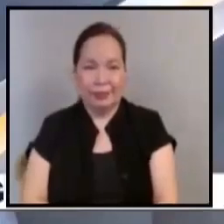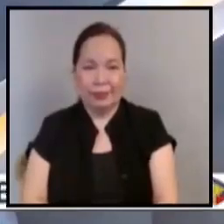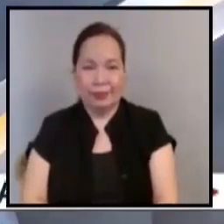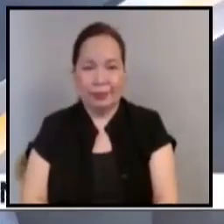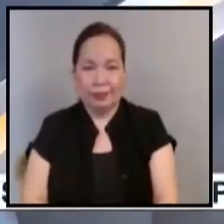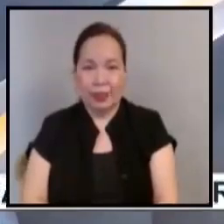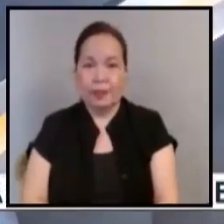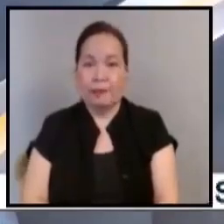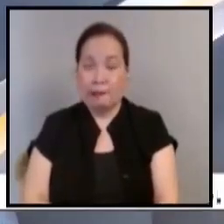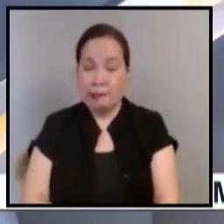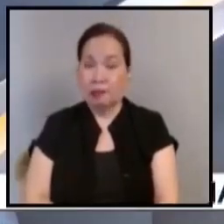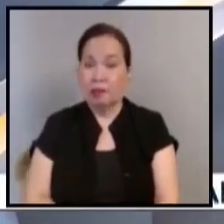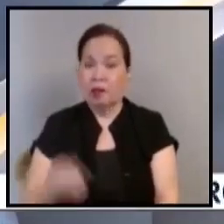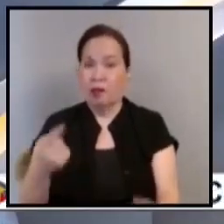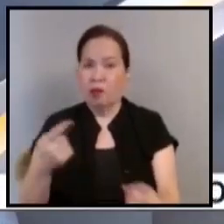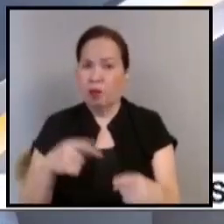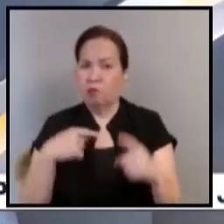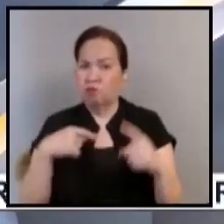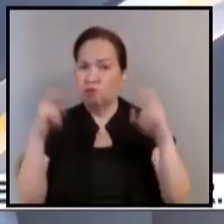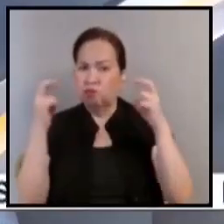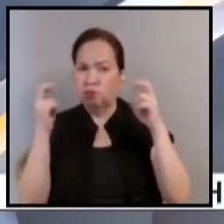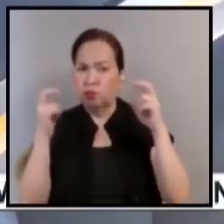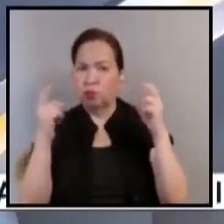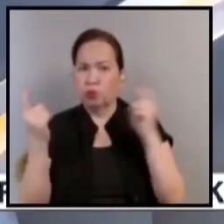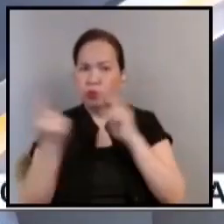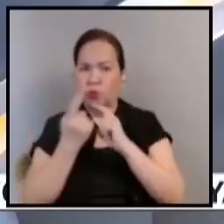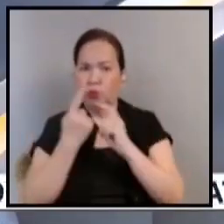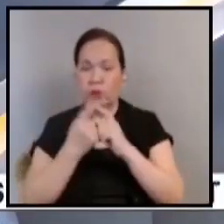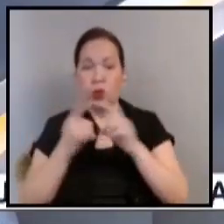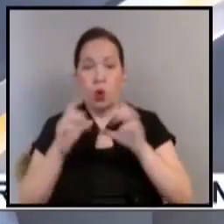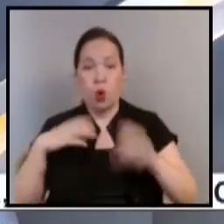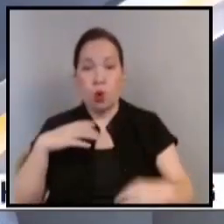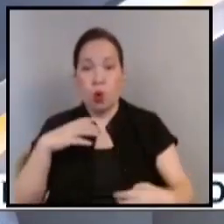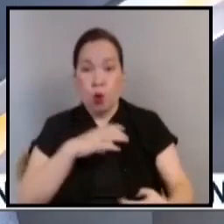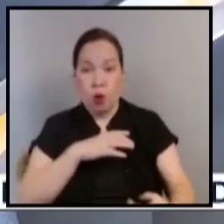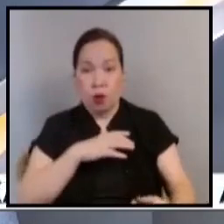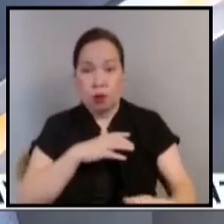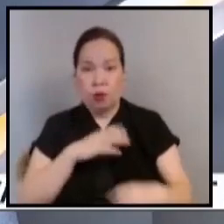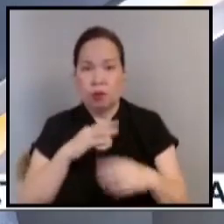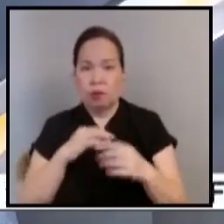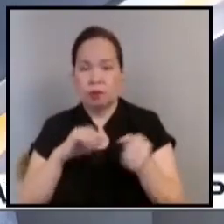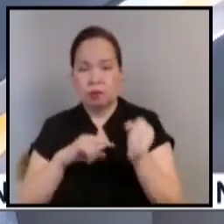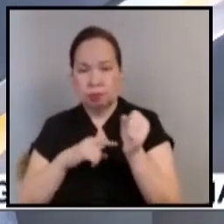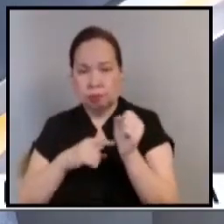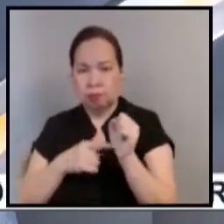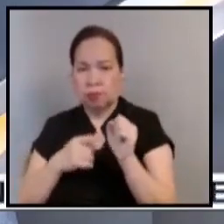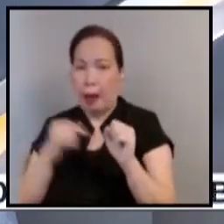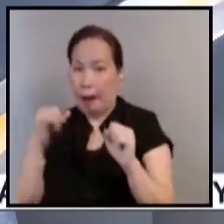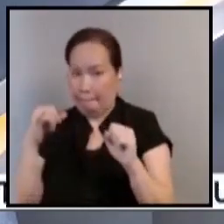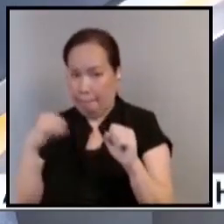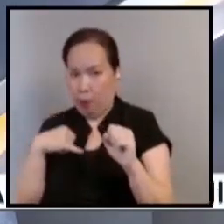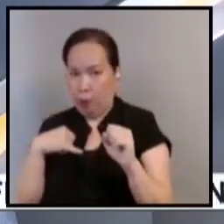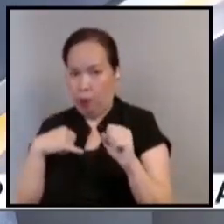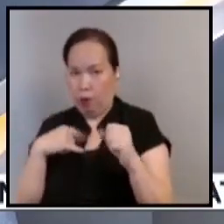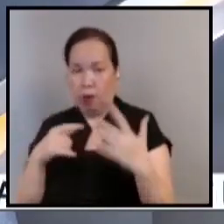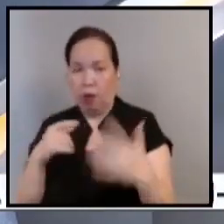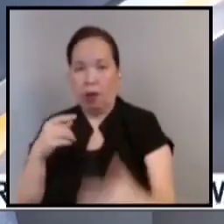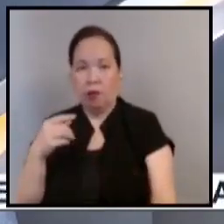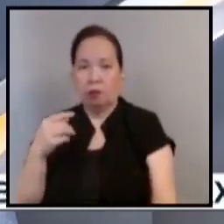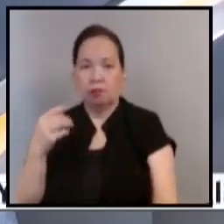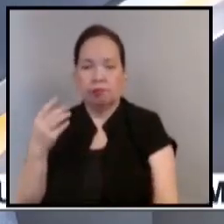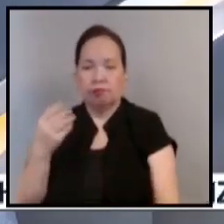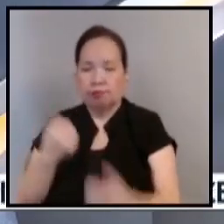Naging mainit ang mga naging tagpo sa plenaryo sa pagbabalik ng sesyon sa Kamara kahapon. Si House Speaker Martin Romualdez naglabas